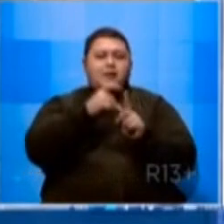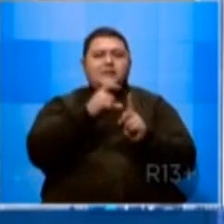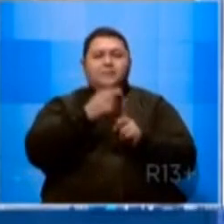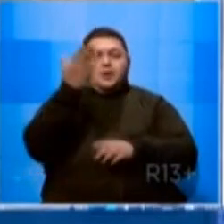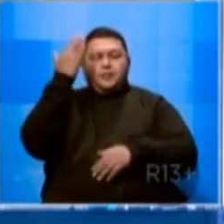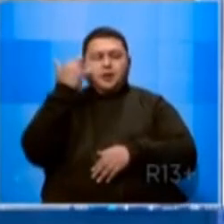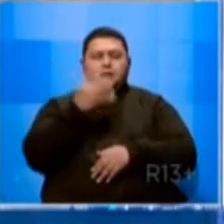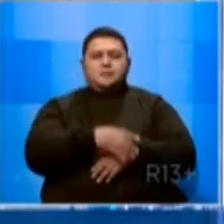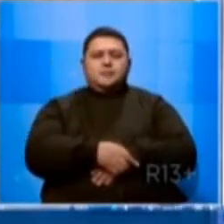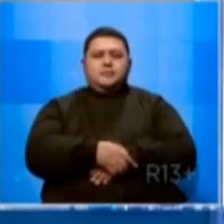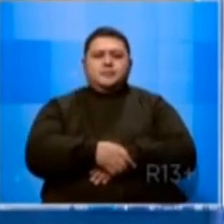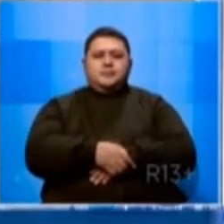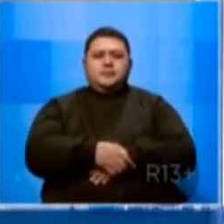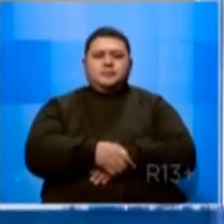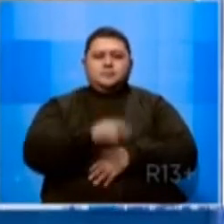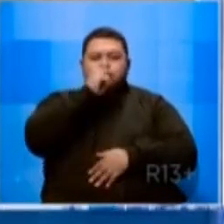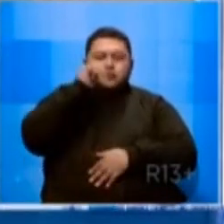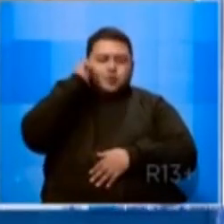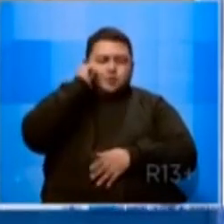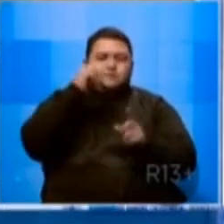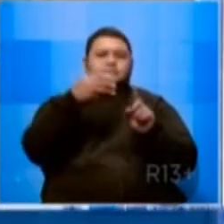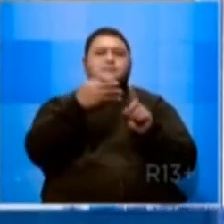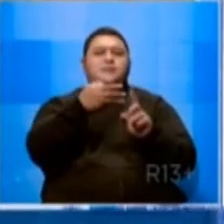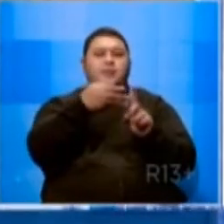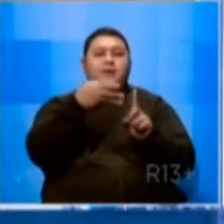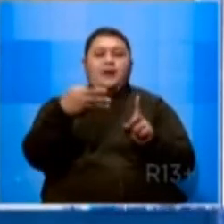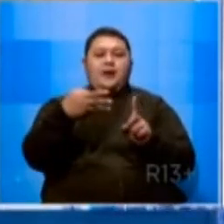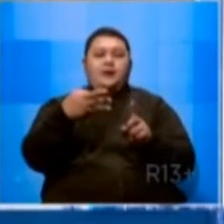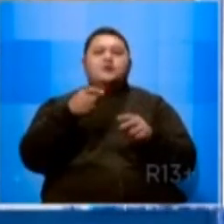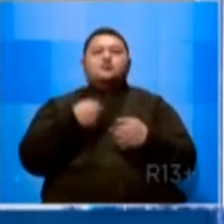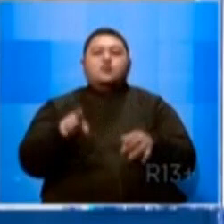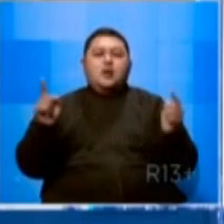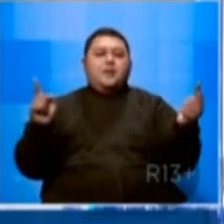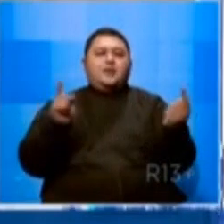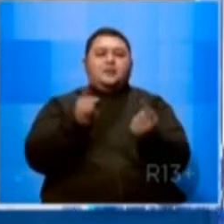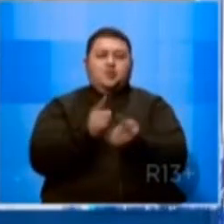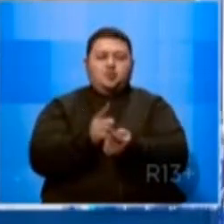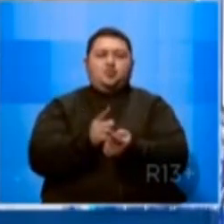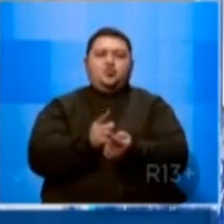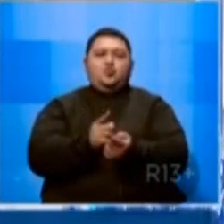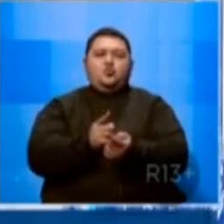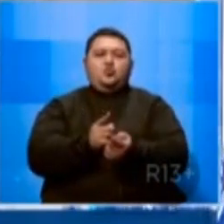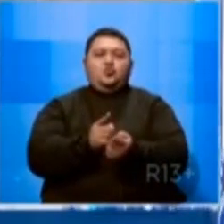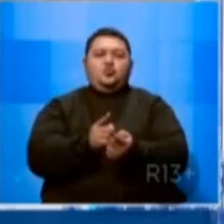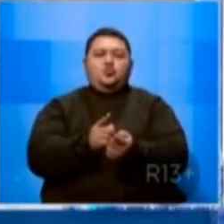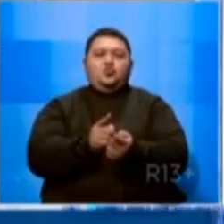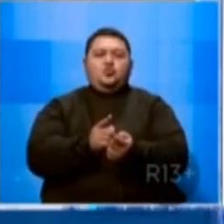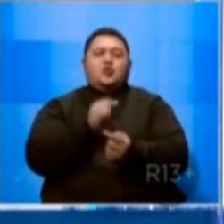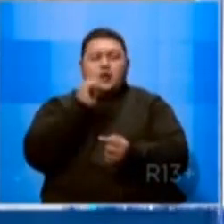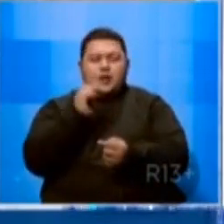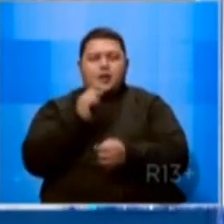kemarin orang tua eliser sudah dipertemukan oleh kepada orang tua